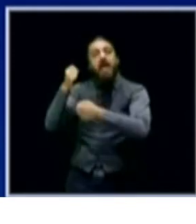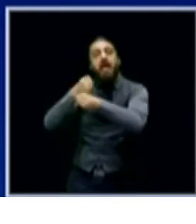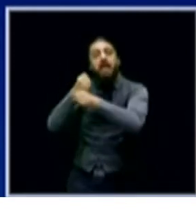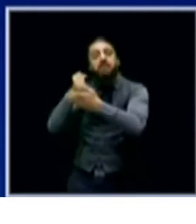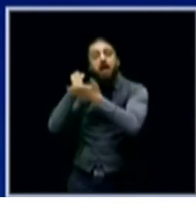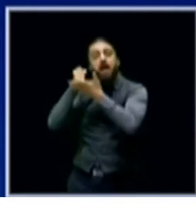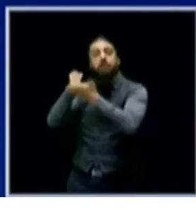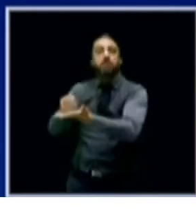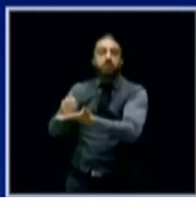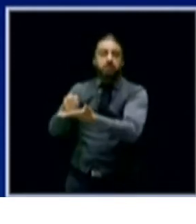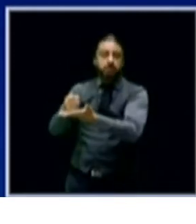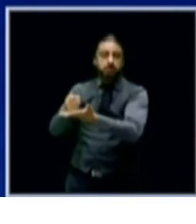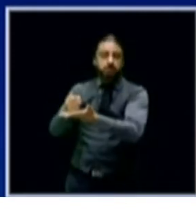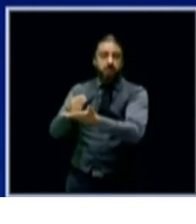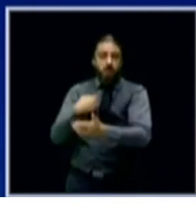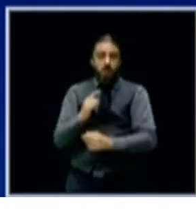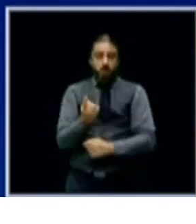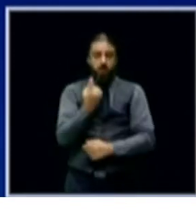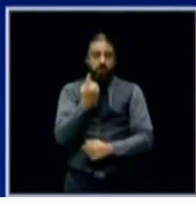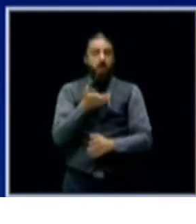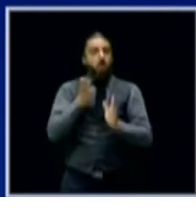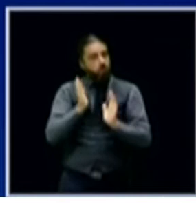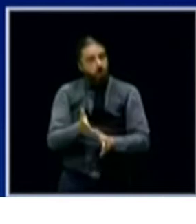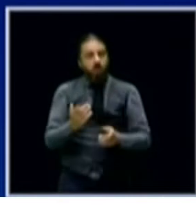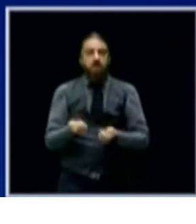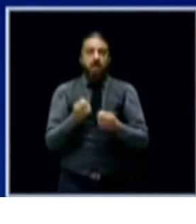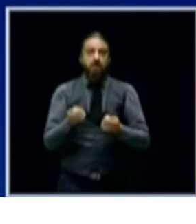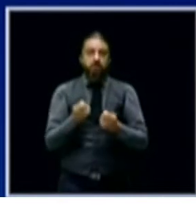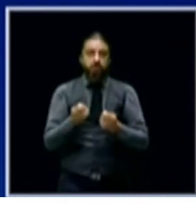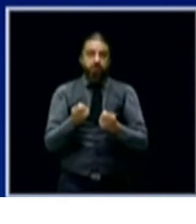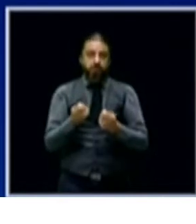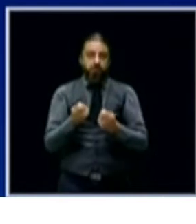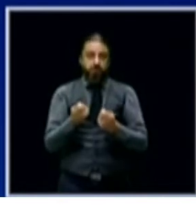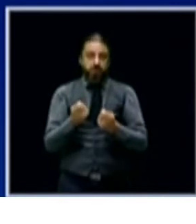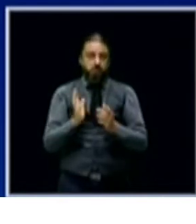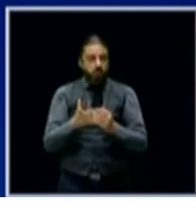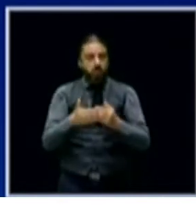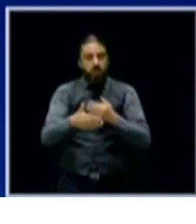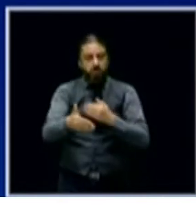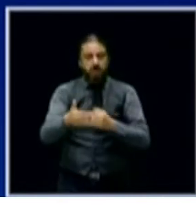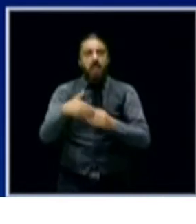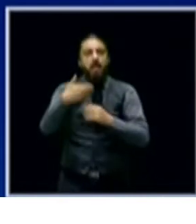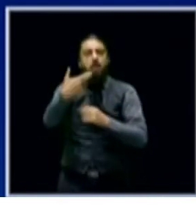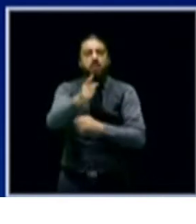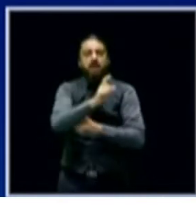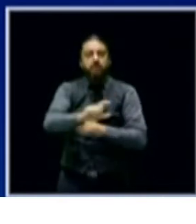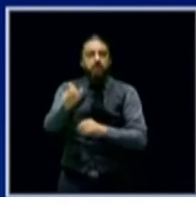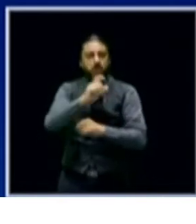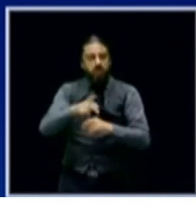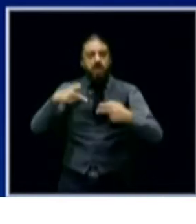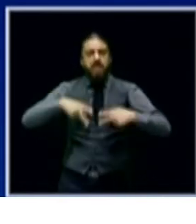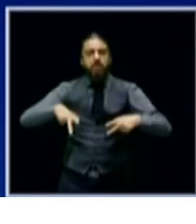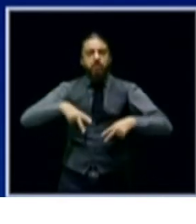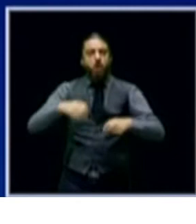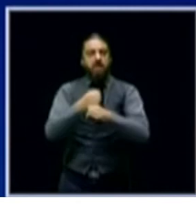φορά είμαστε σε θέση να το κάνουμε σε πολύ μεγαλύτερη έκταση. Θα υπάρχουν μέσα την επόμενη εβδομάδα συγκεκριμένες εξαγγελίες από το Υπουργείο